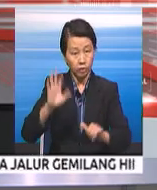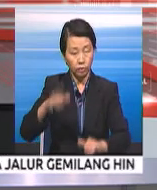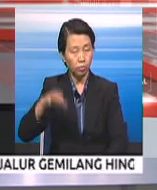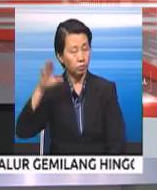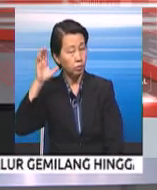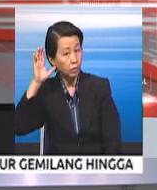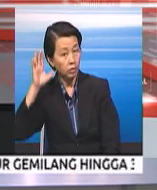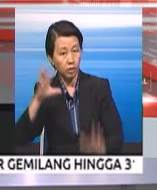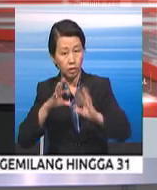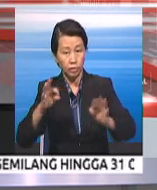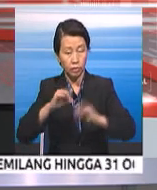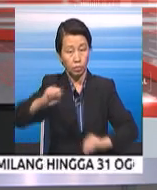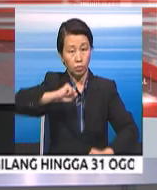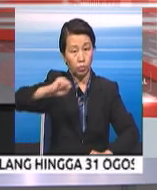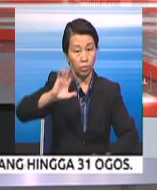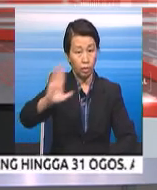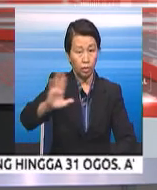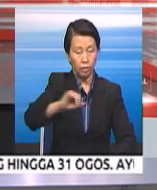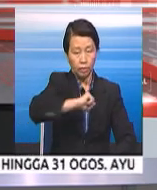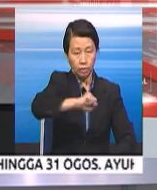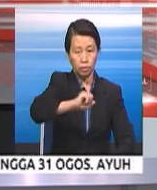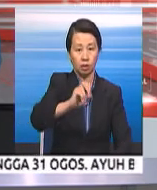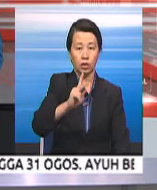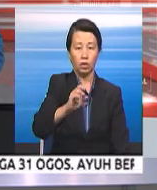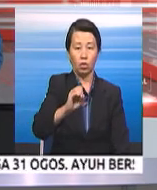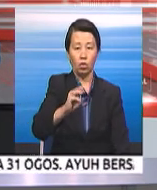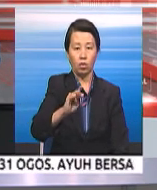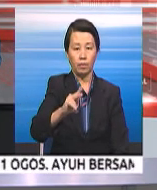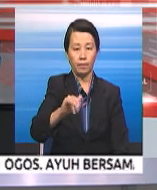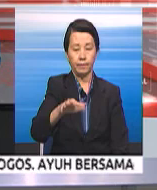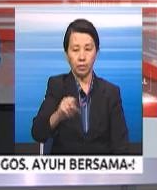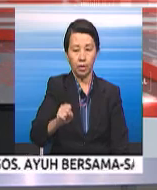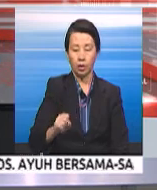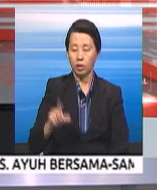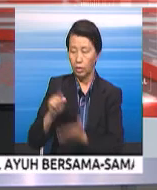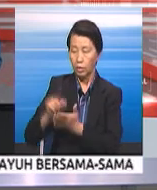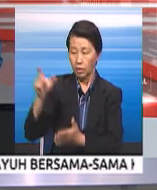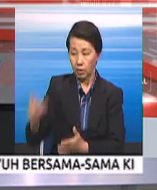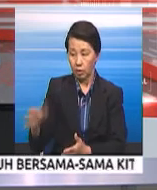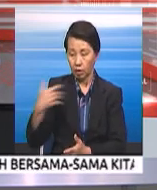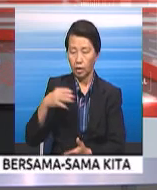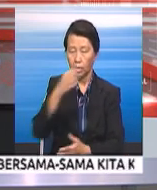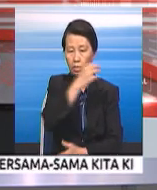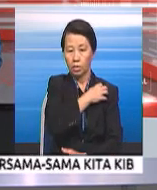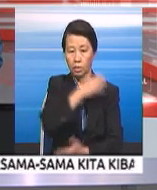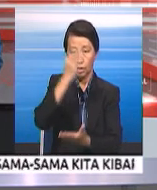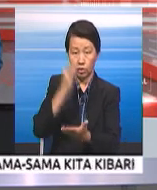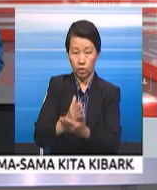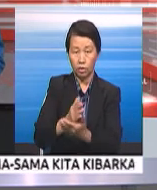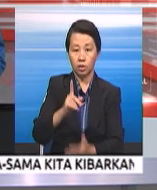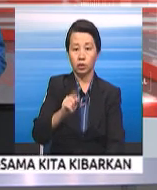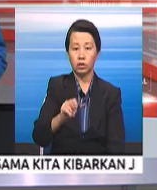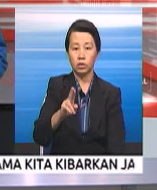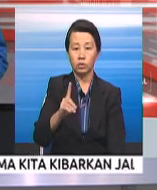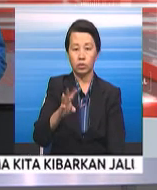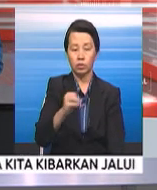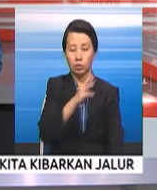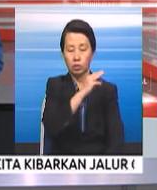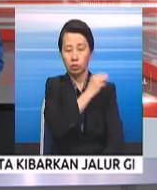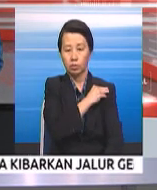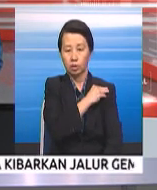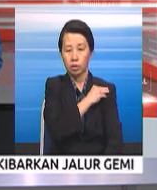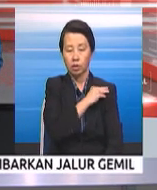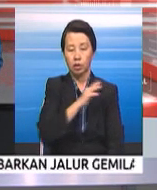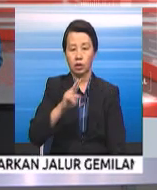mendengar kisah perjuangan mereka menentang komunis, wartawan Rashid Jali mendapatkan Pegawai Bersara TUDM, Meja Bersara Dr. Nur